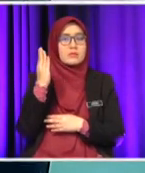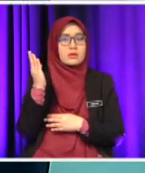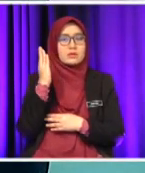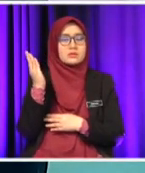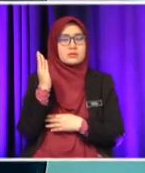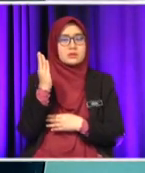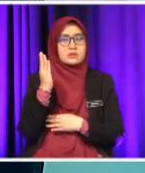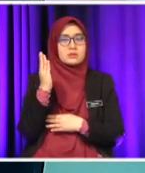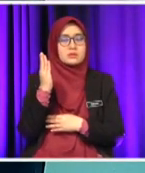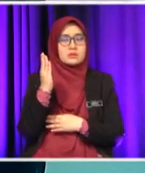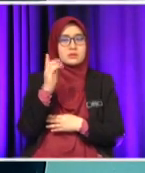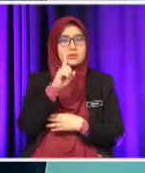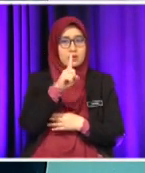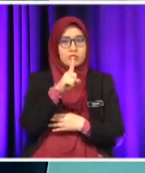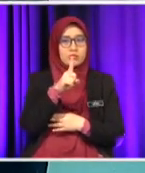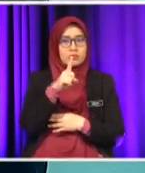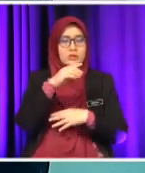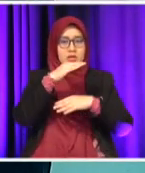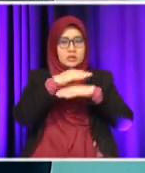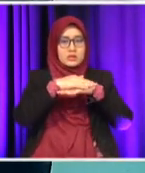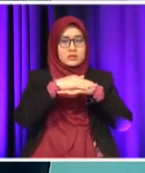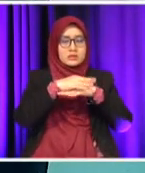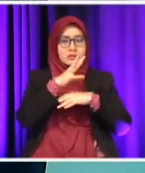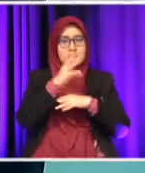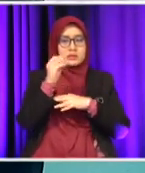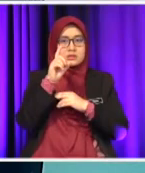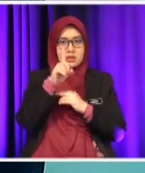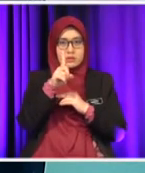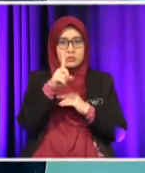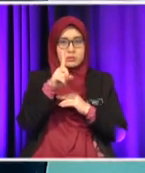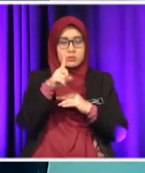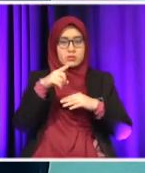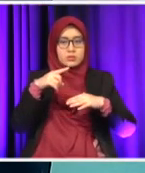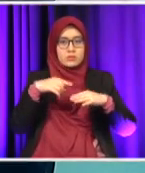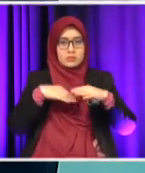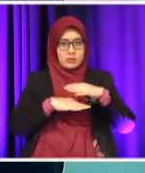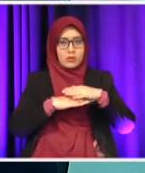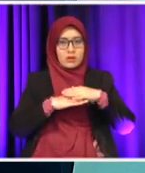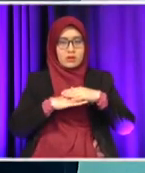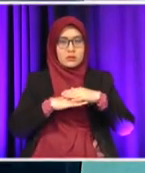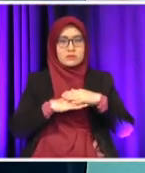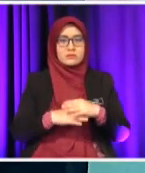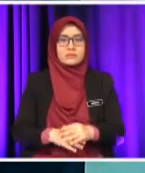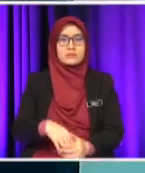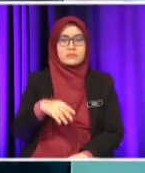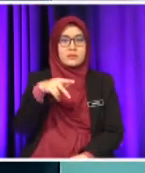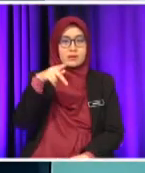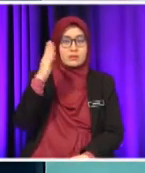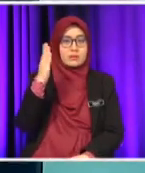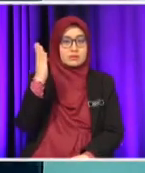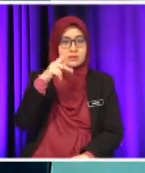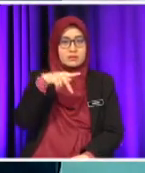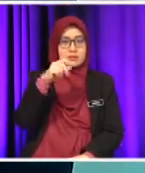satu di atas eh dan satu lagi untuk eee menyedut air di bagian bawah biasanya panah eh terima kasih